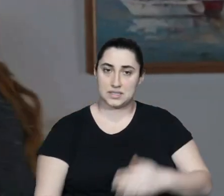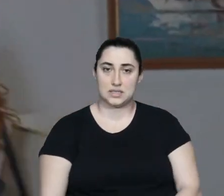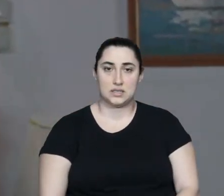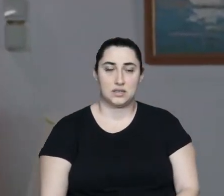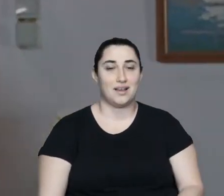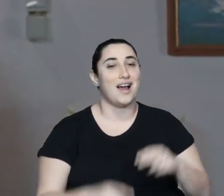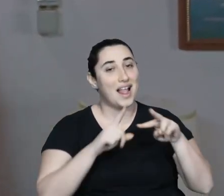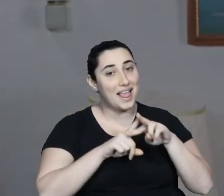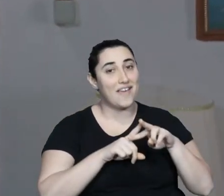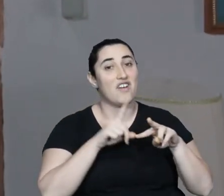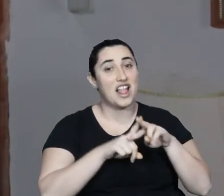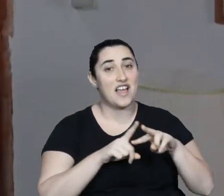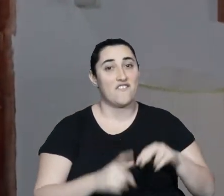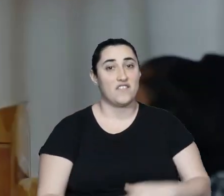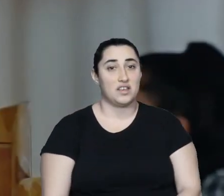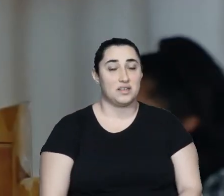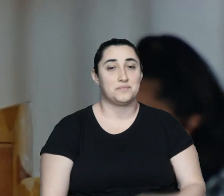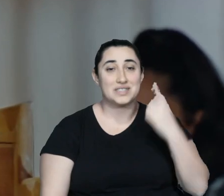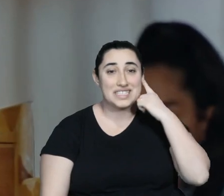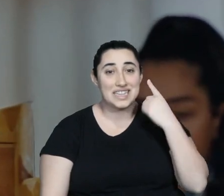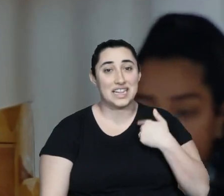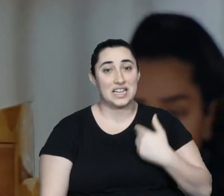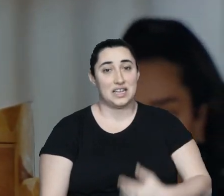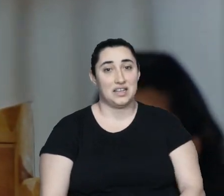önümden? Alev. Dinle.